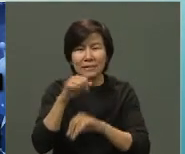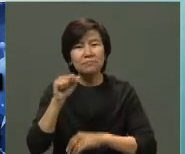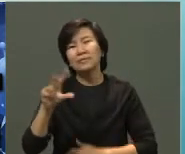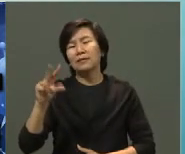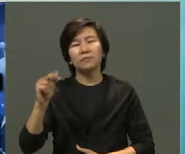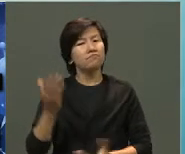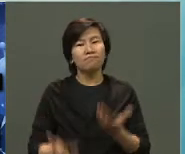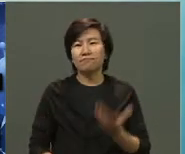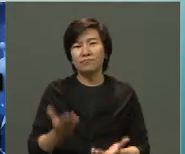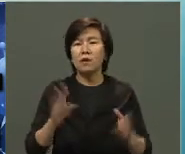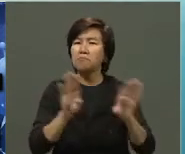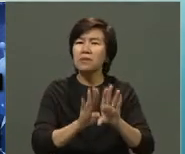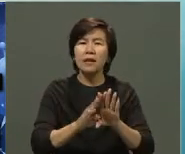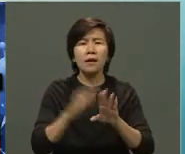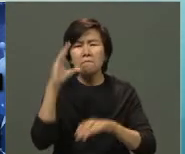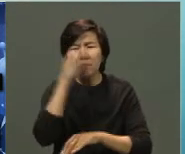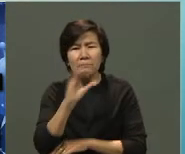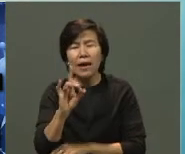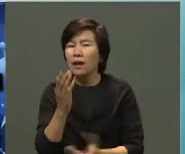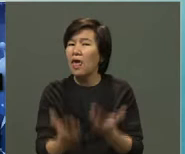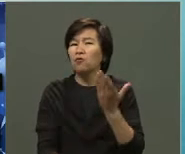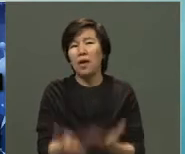นหรือถ้าจะปิด 20:00น